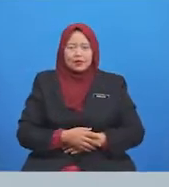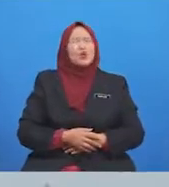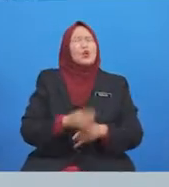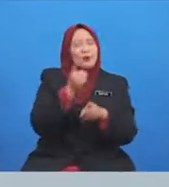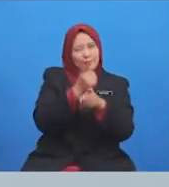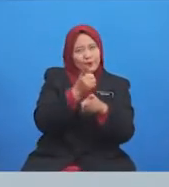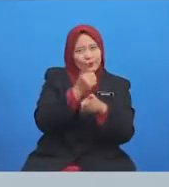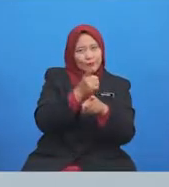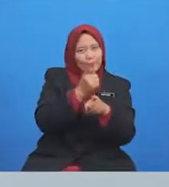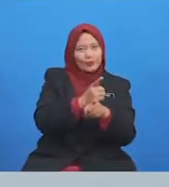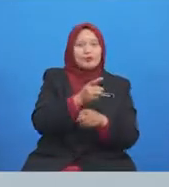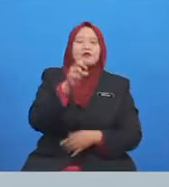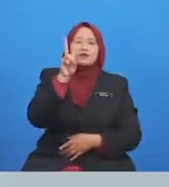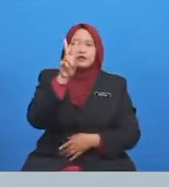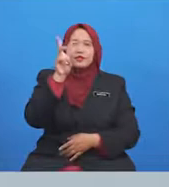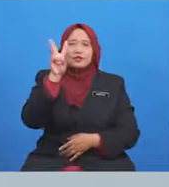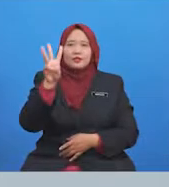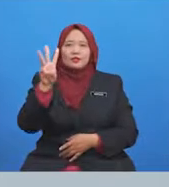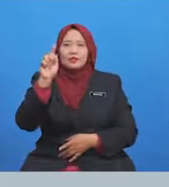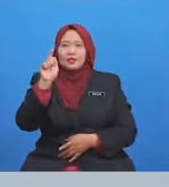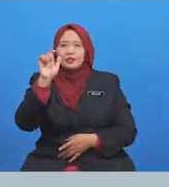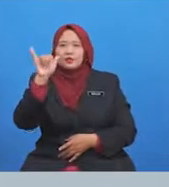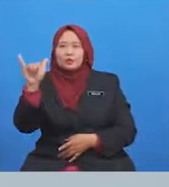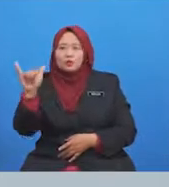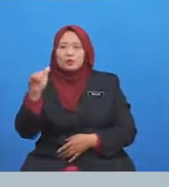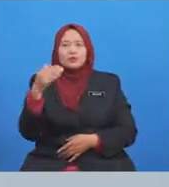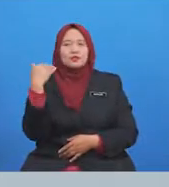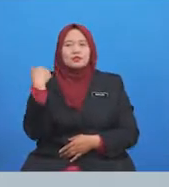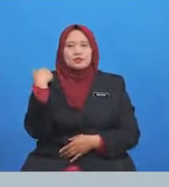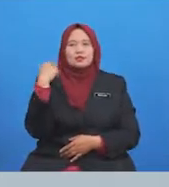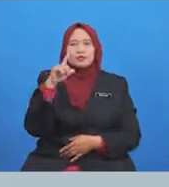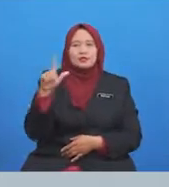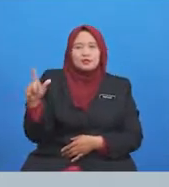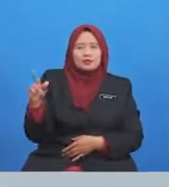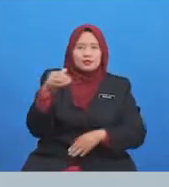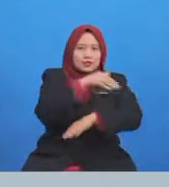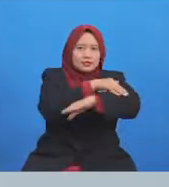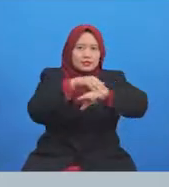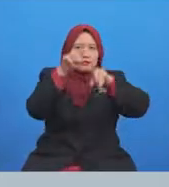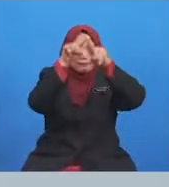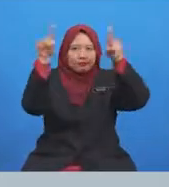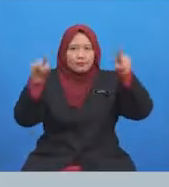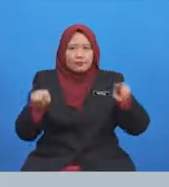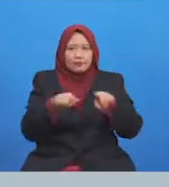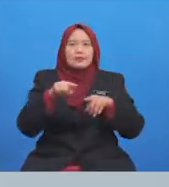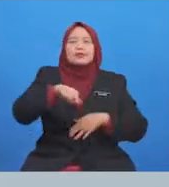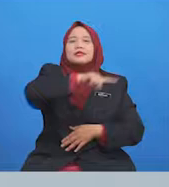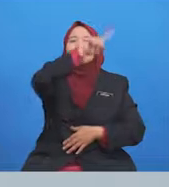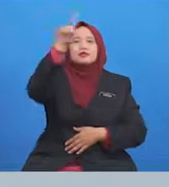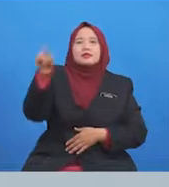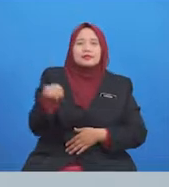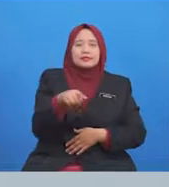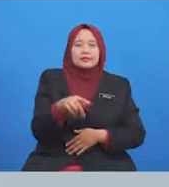Betul, VWSY juga merupakan sisi 4 kitaran kerana